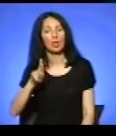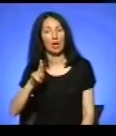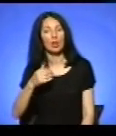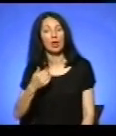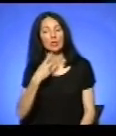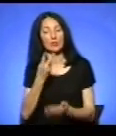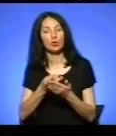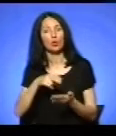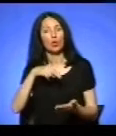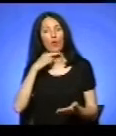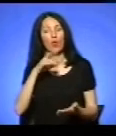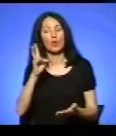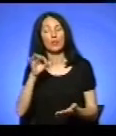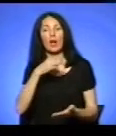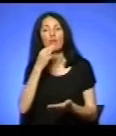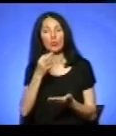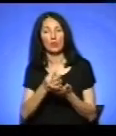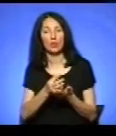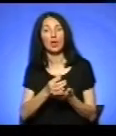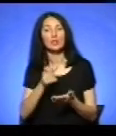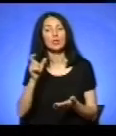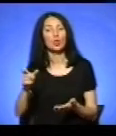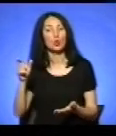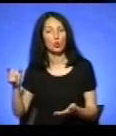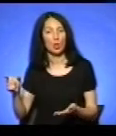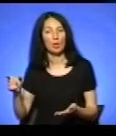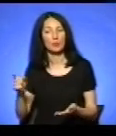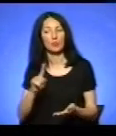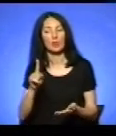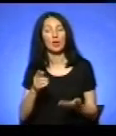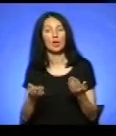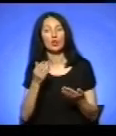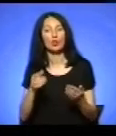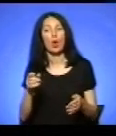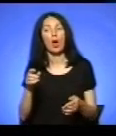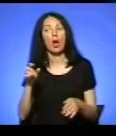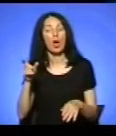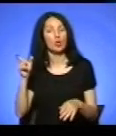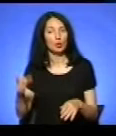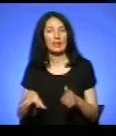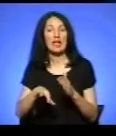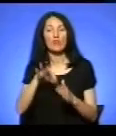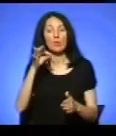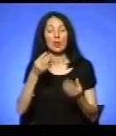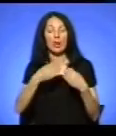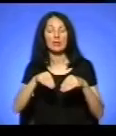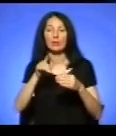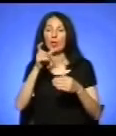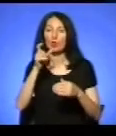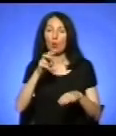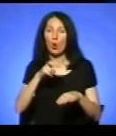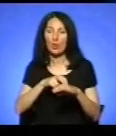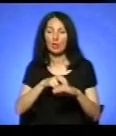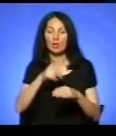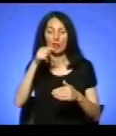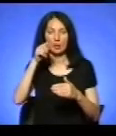на відповідальність самих пацієнтів. Тому що якщо пацієнт обирає сімейного лікаря, значить він йому довіряє,